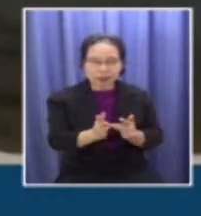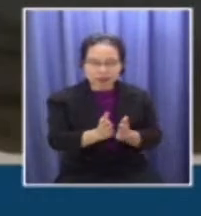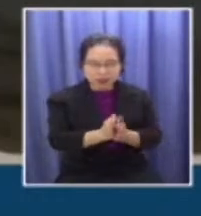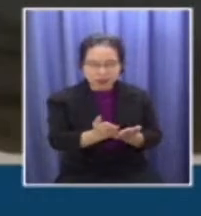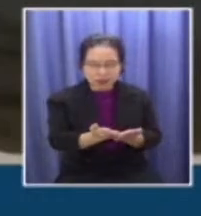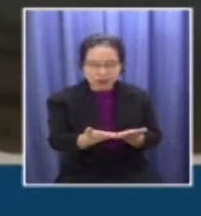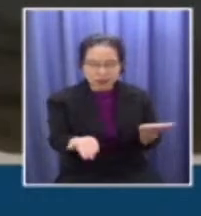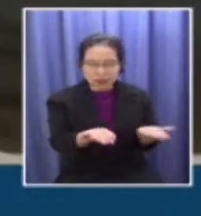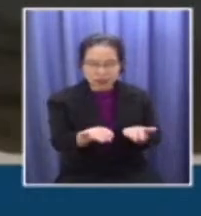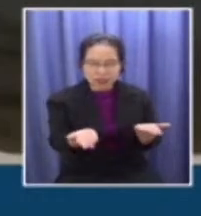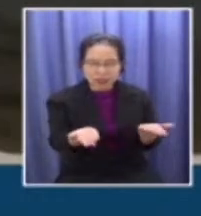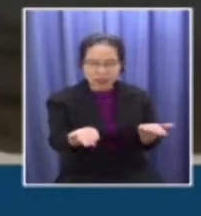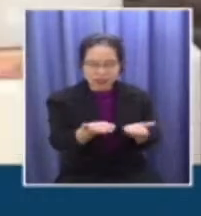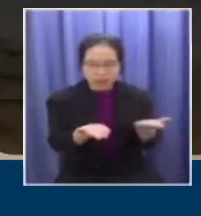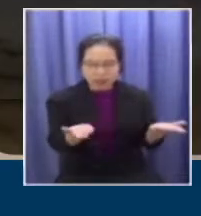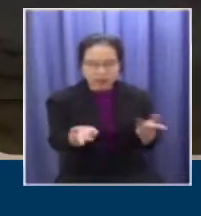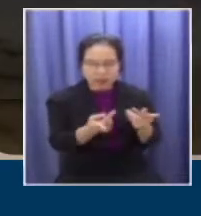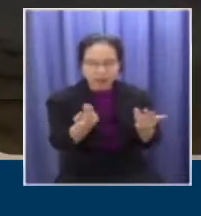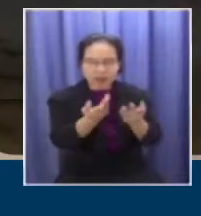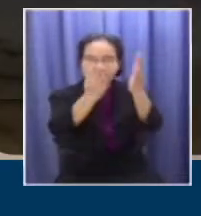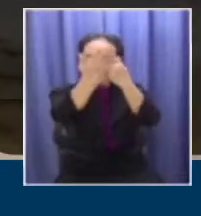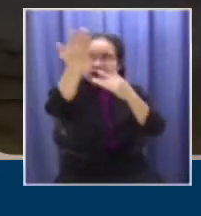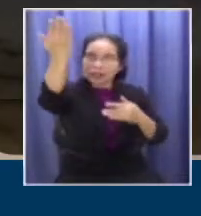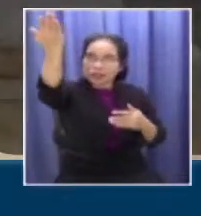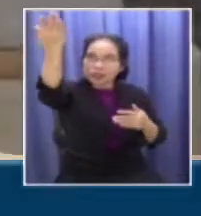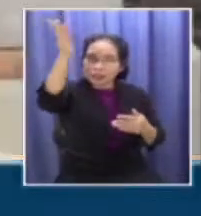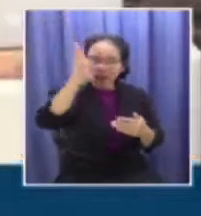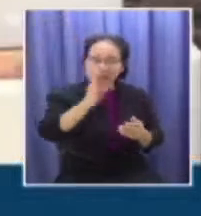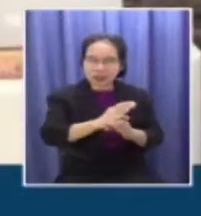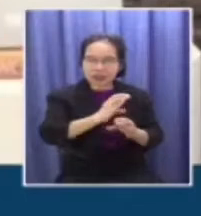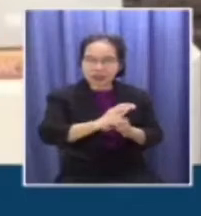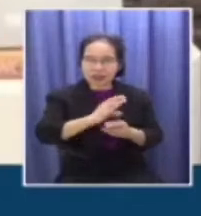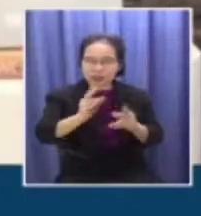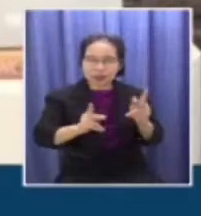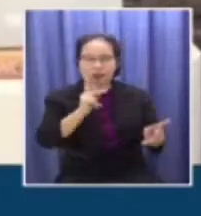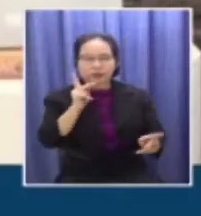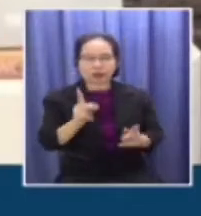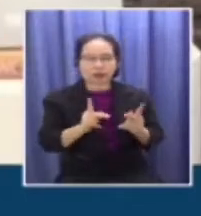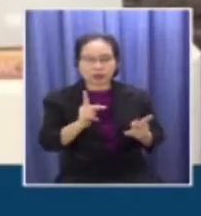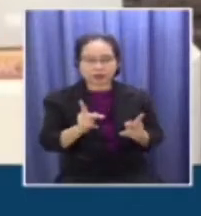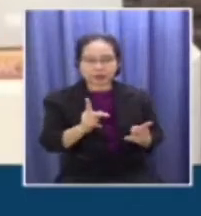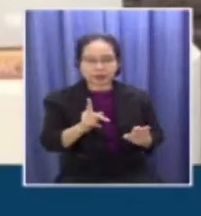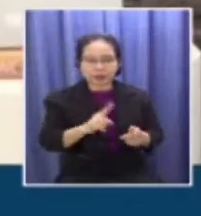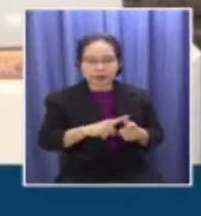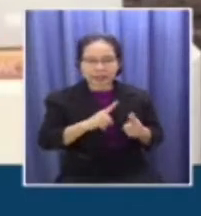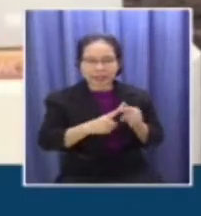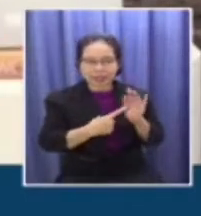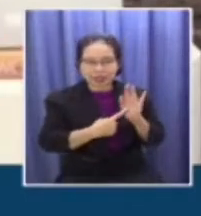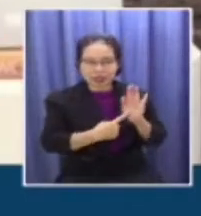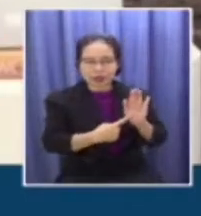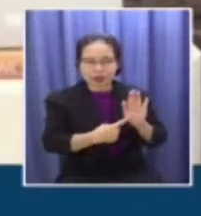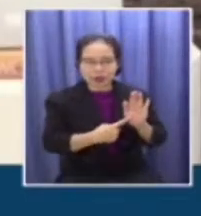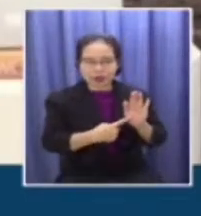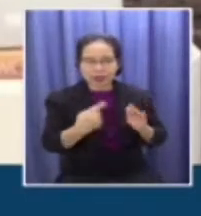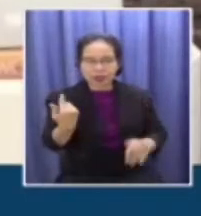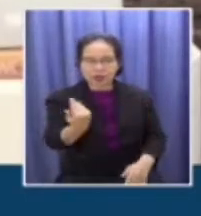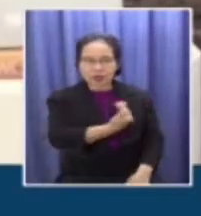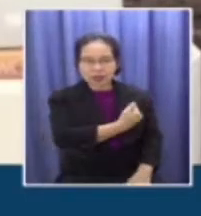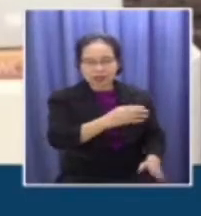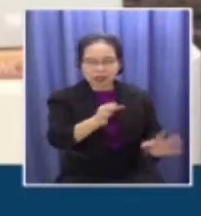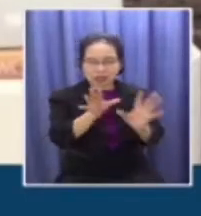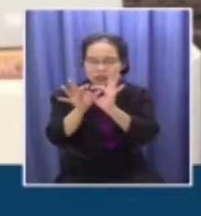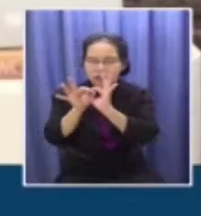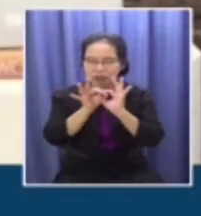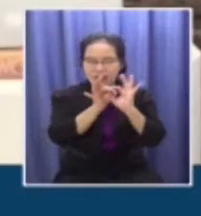Onyankopɔn abɔ ɛyɛ osoro abɔdeɛ nneɔma ɔsrane onsroma owia ne